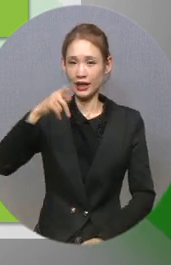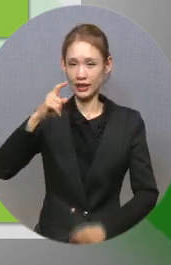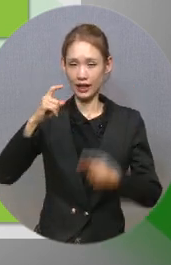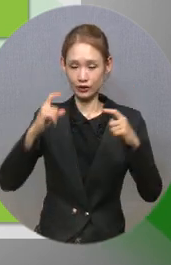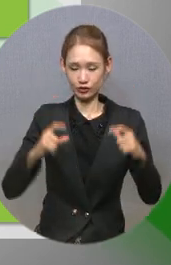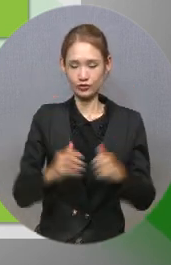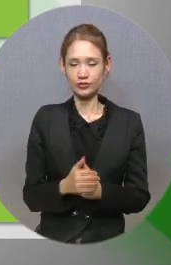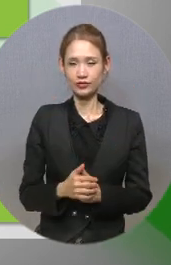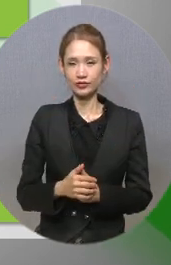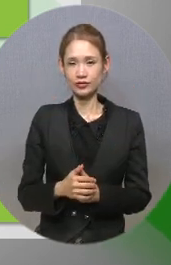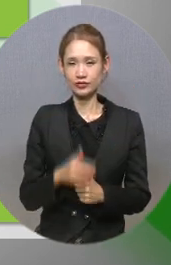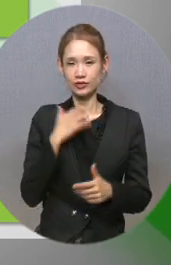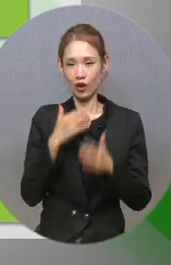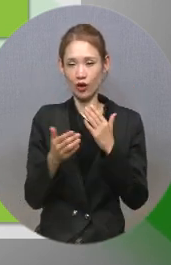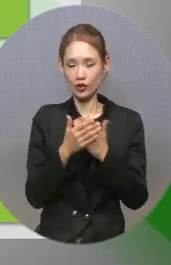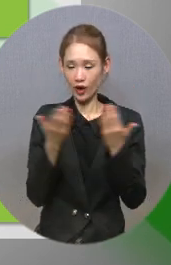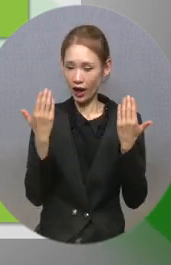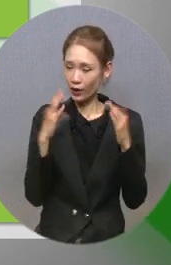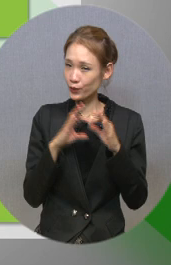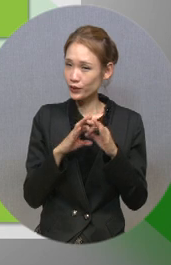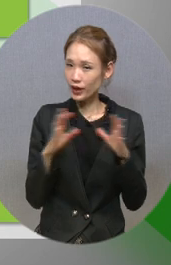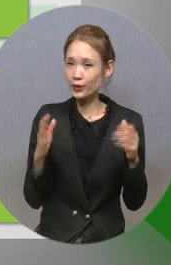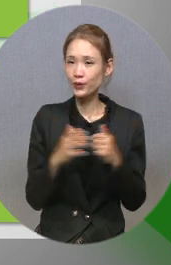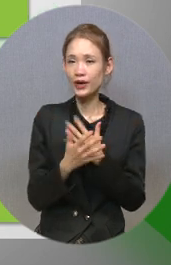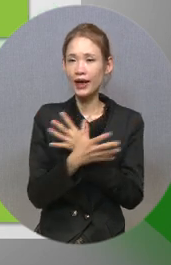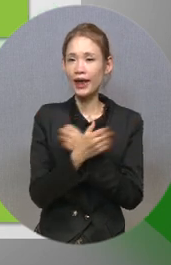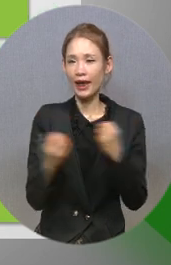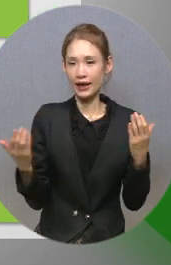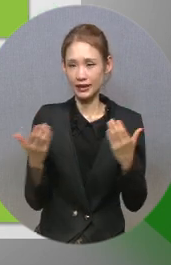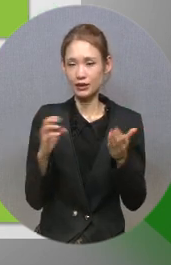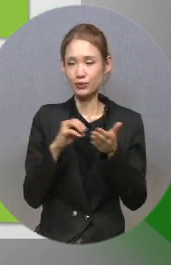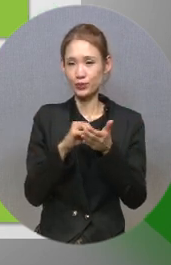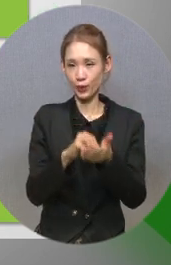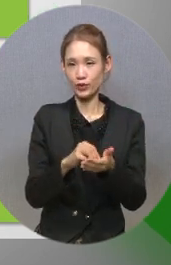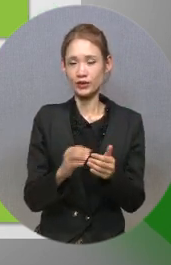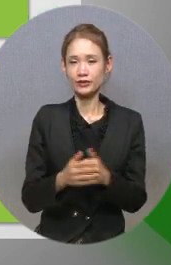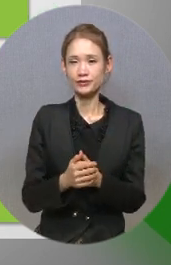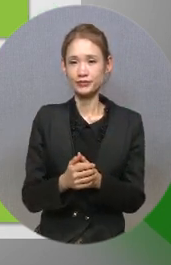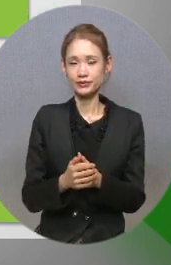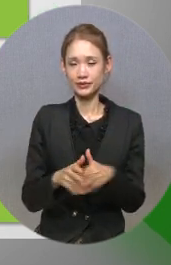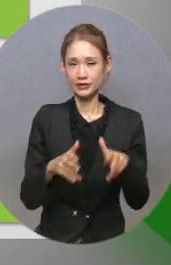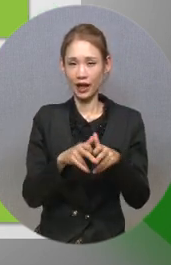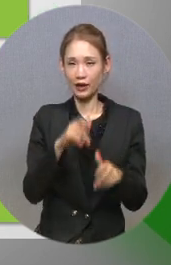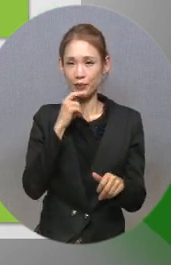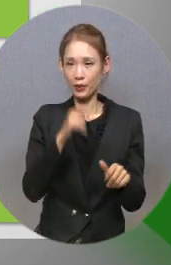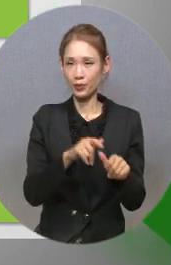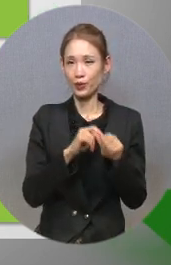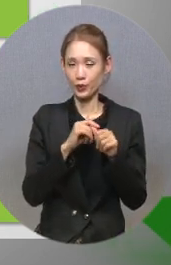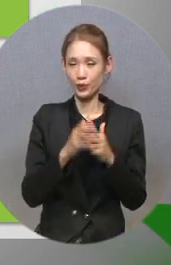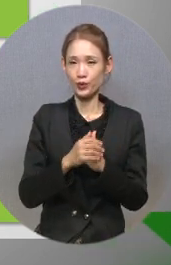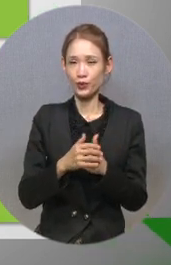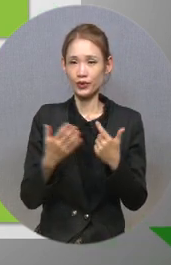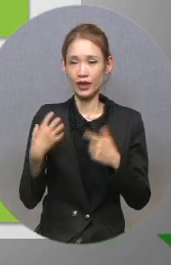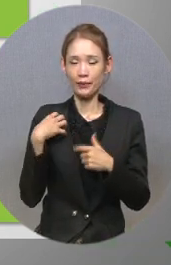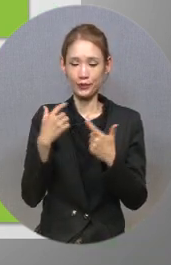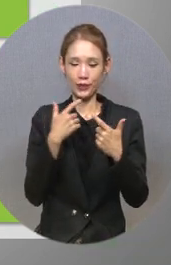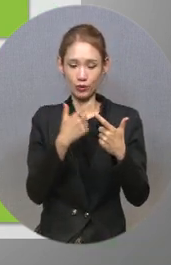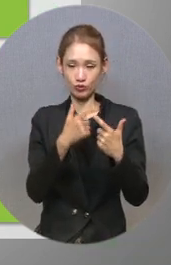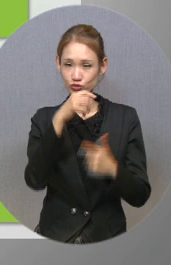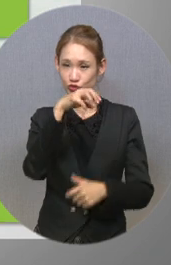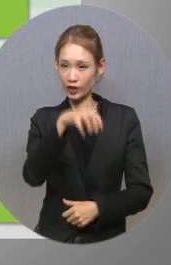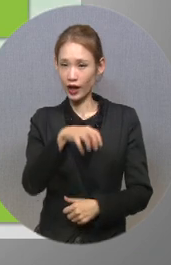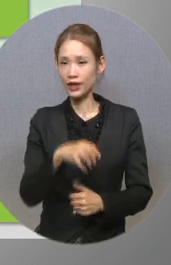사상입니다. 경력과 학력은 무관하며 계약직을 채용합니다. 장애인만 채용하며 담당기사는